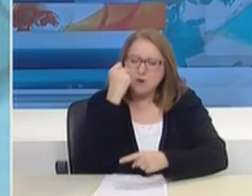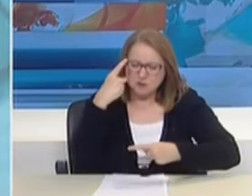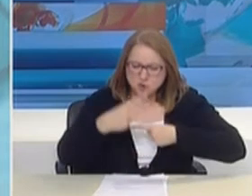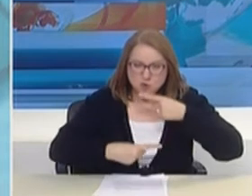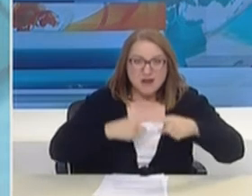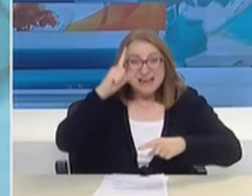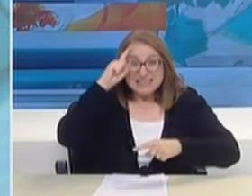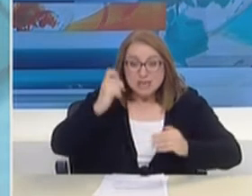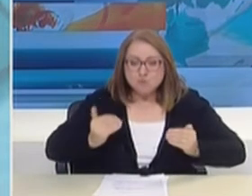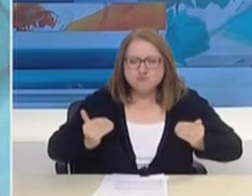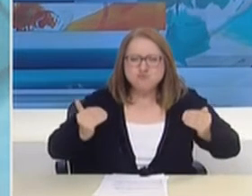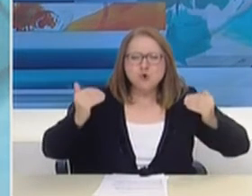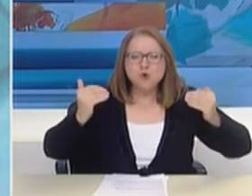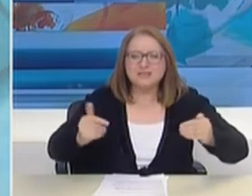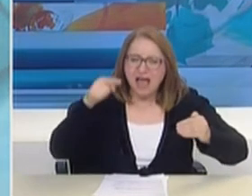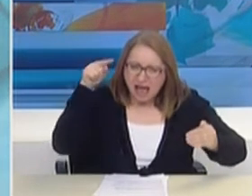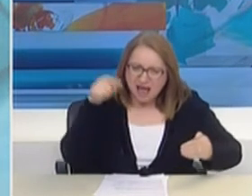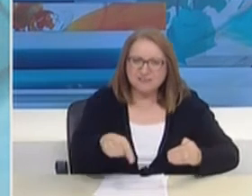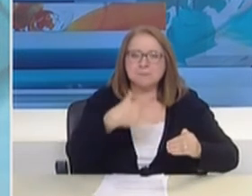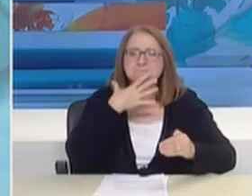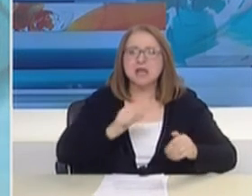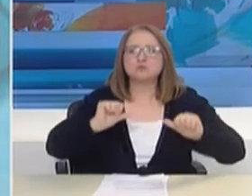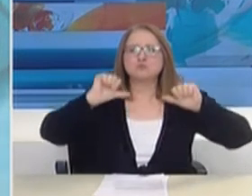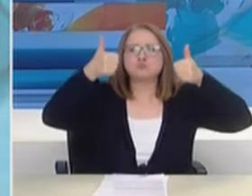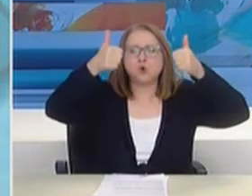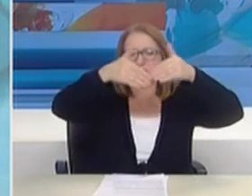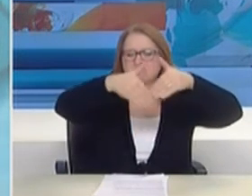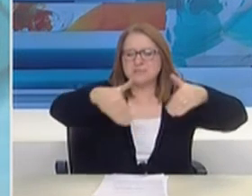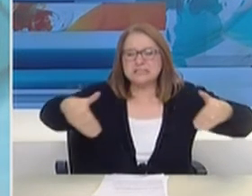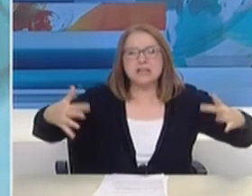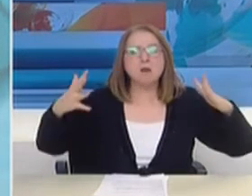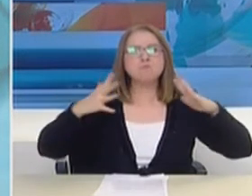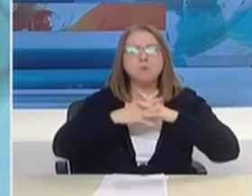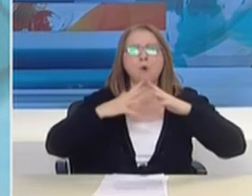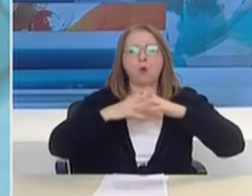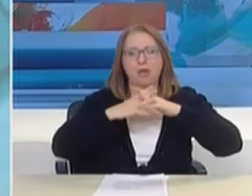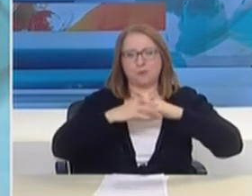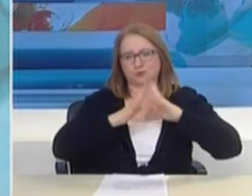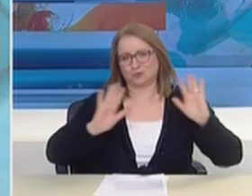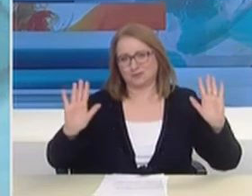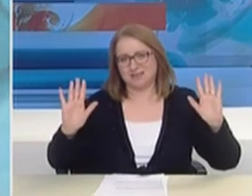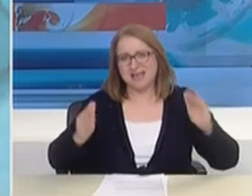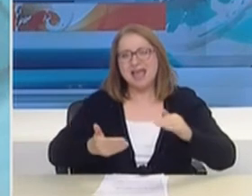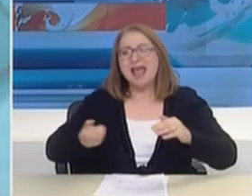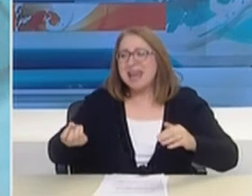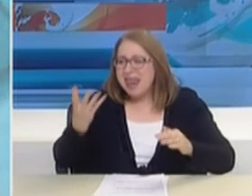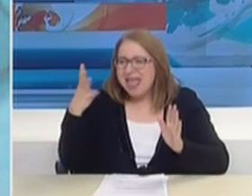πολεμήσουν. Και θα ήθελα να πω ότι καλό είναι να καταλαβαίνουμε τι σημαίνει πολεμάω σήμερα στο νοσοκομείο.